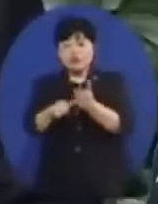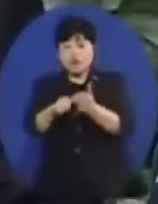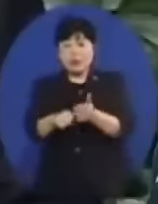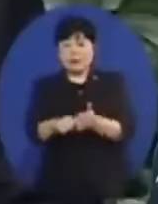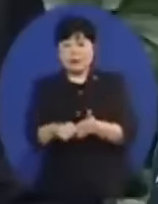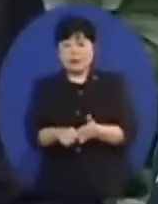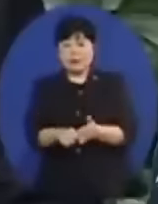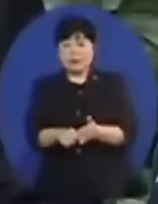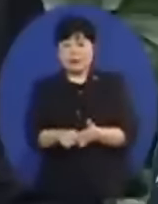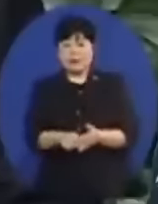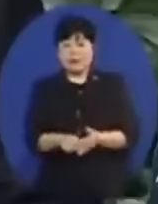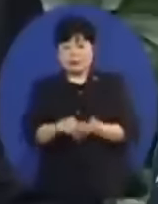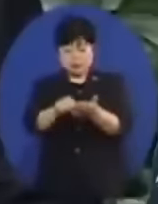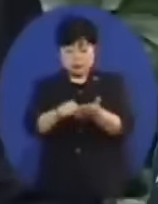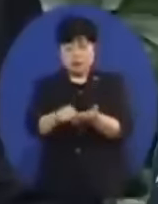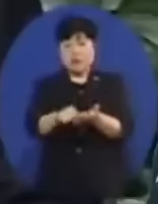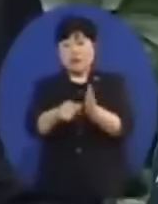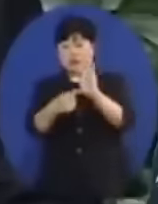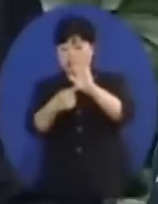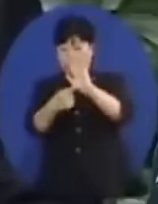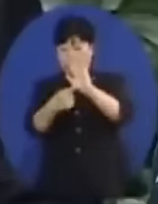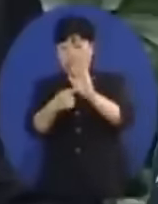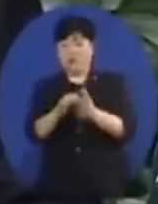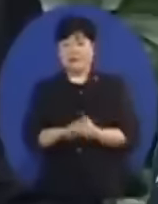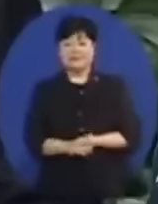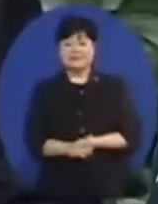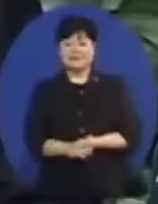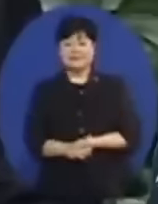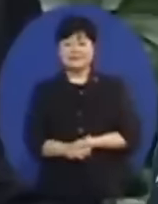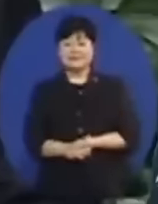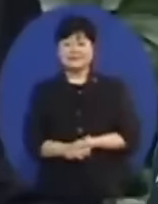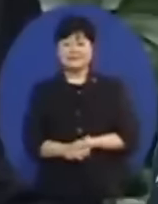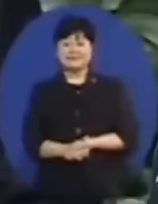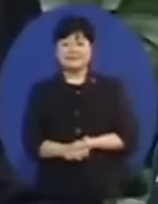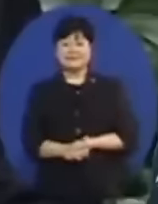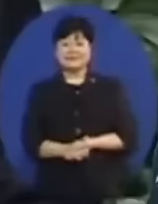속에 지우개가 들어가 있습니다.